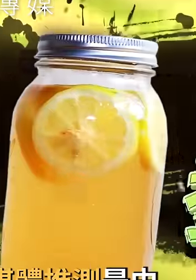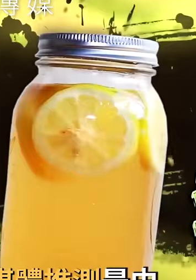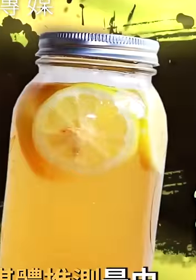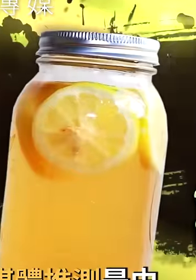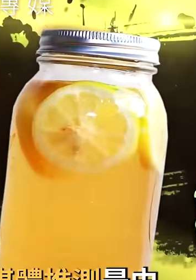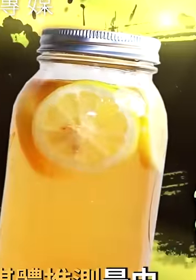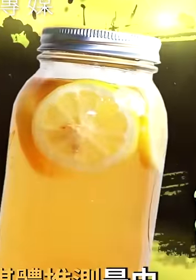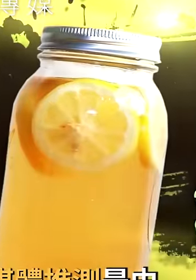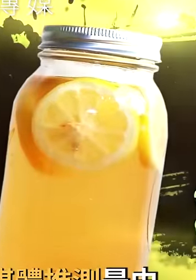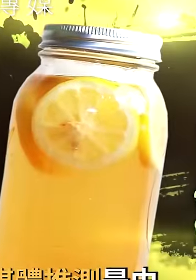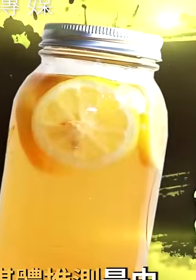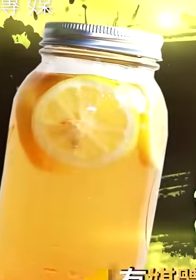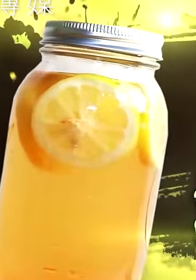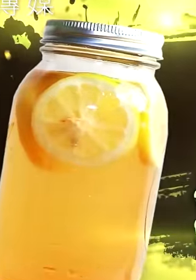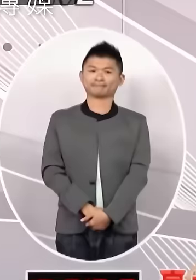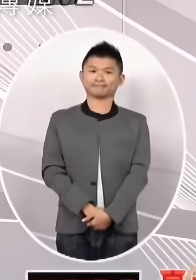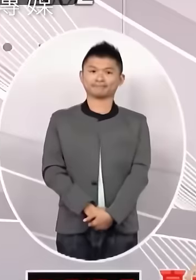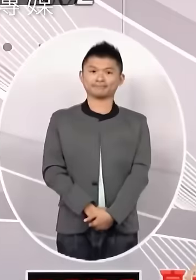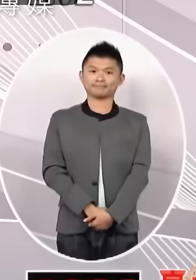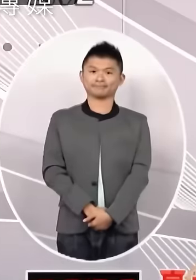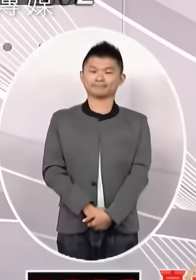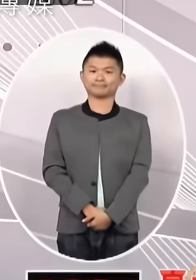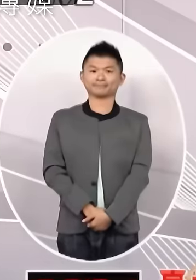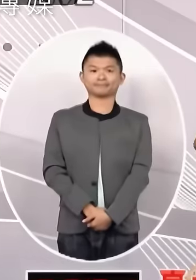試著喝蜂蜜檸檬